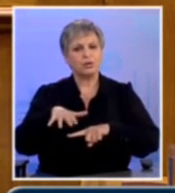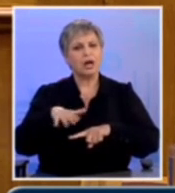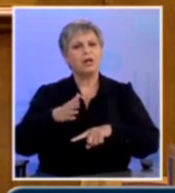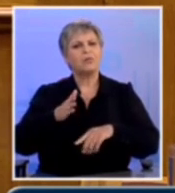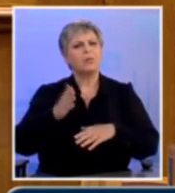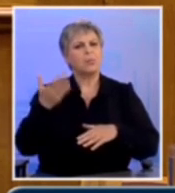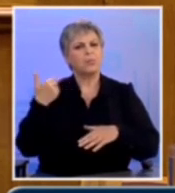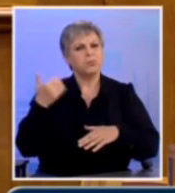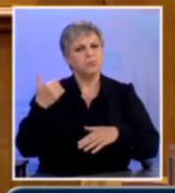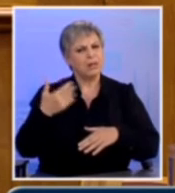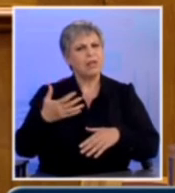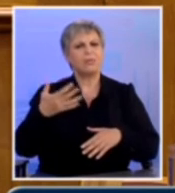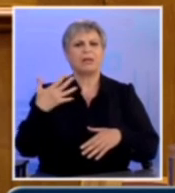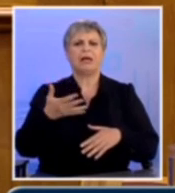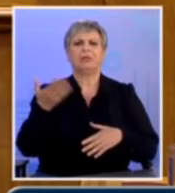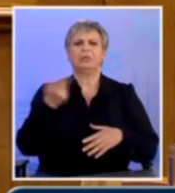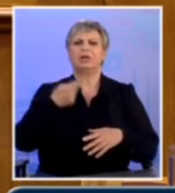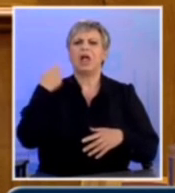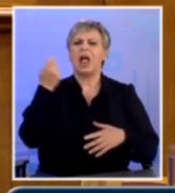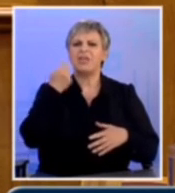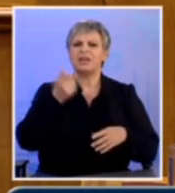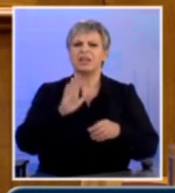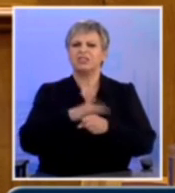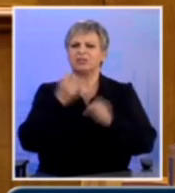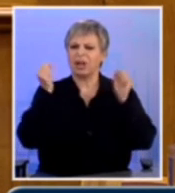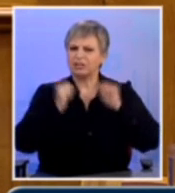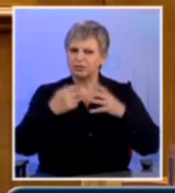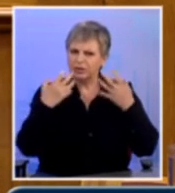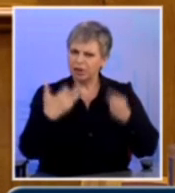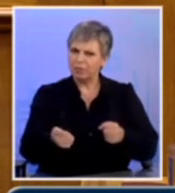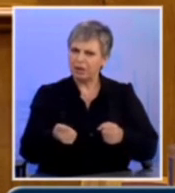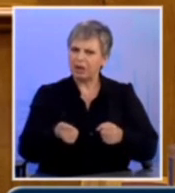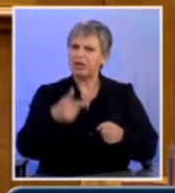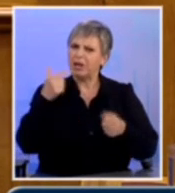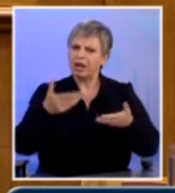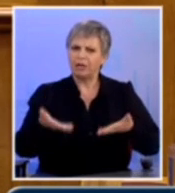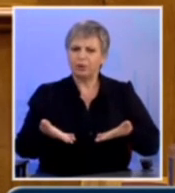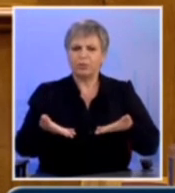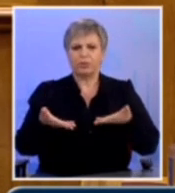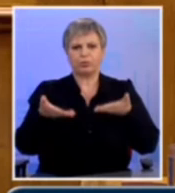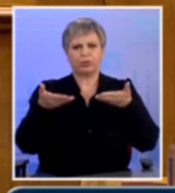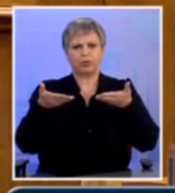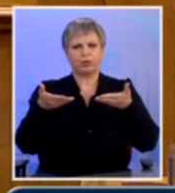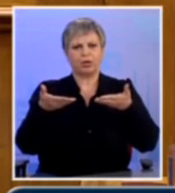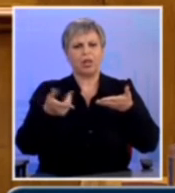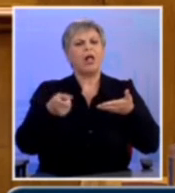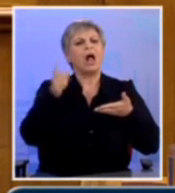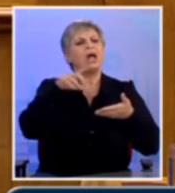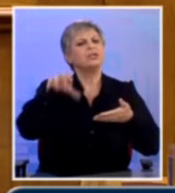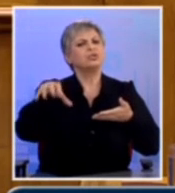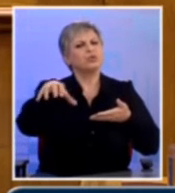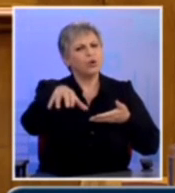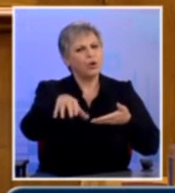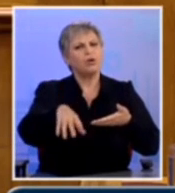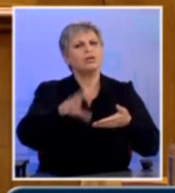σημεία μετά από εθνικές καταστροφές, και άλλες χώρες έχουν αρχίσει από χαμηλότερα